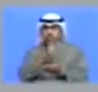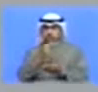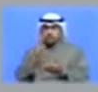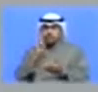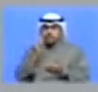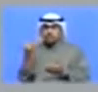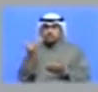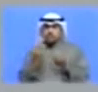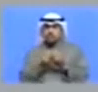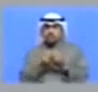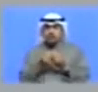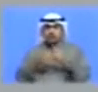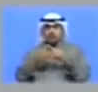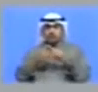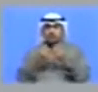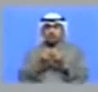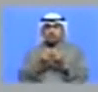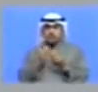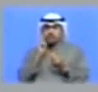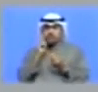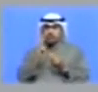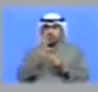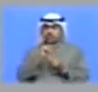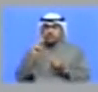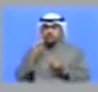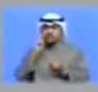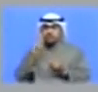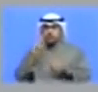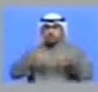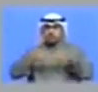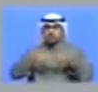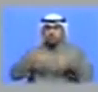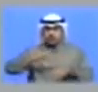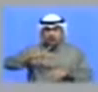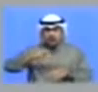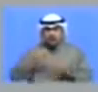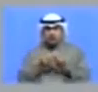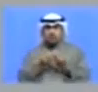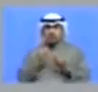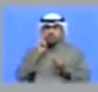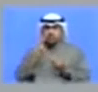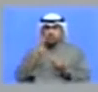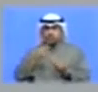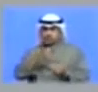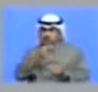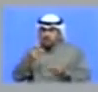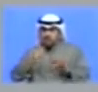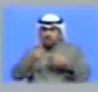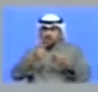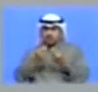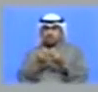أمور مهمة، على رأسها الحوكمة، مؤشرات الفساد، التنوع الاقتصادي،